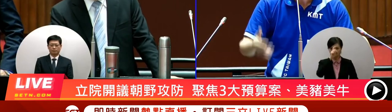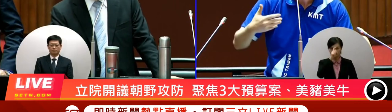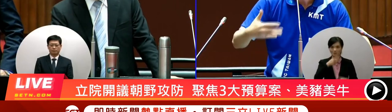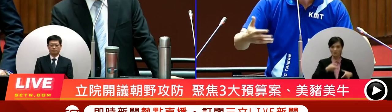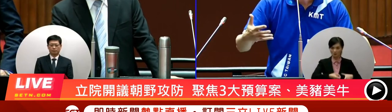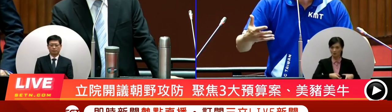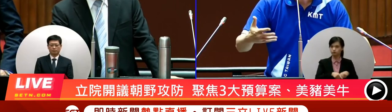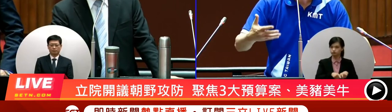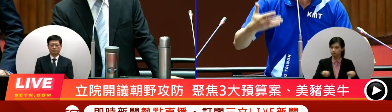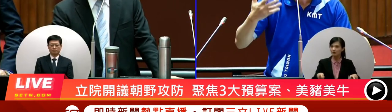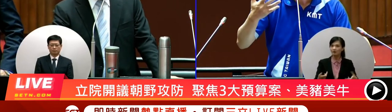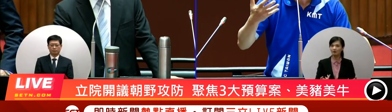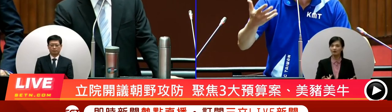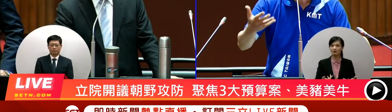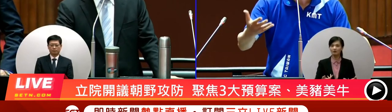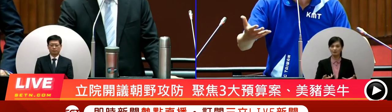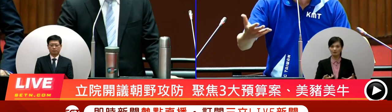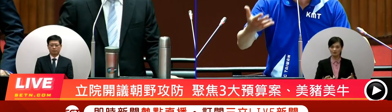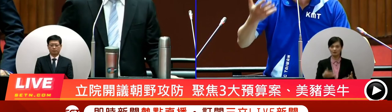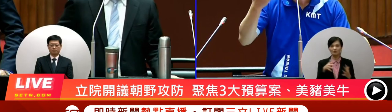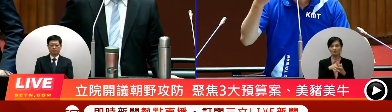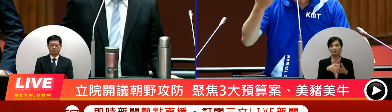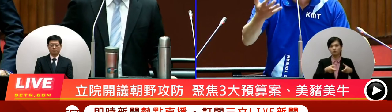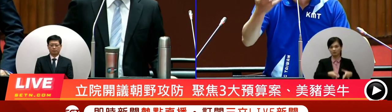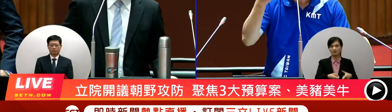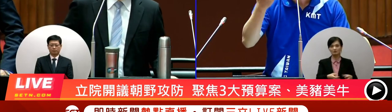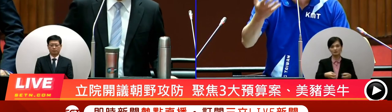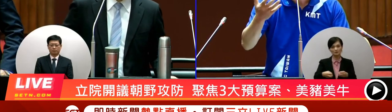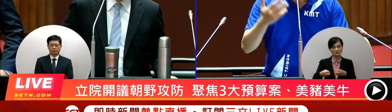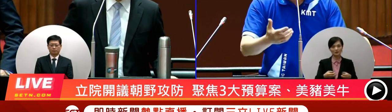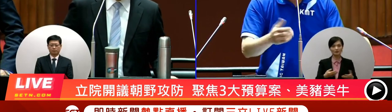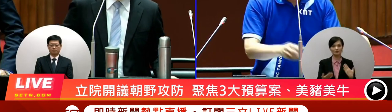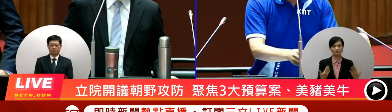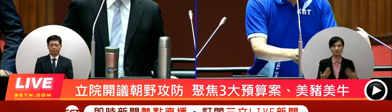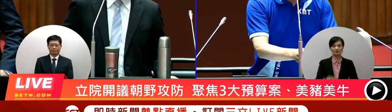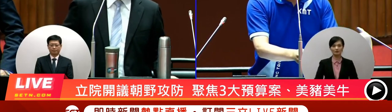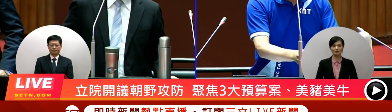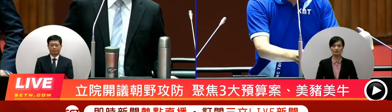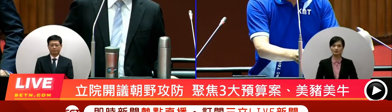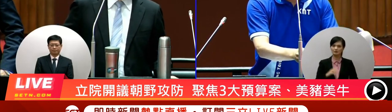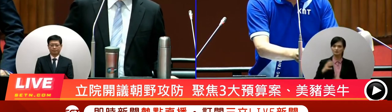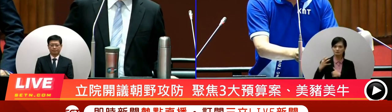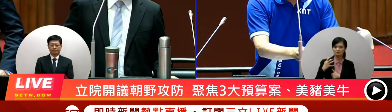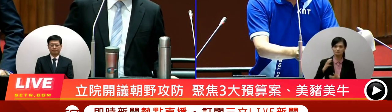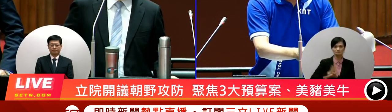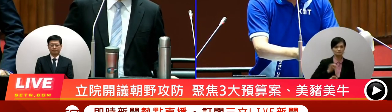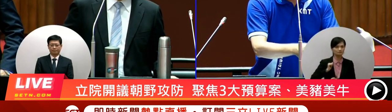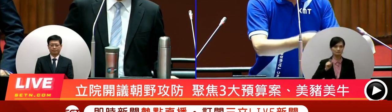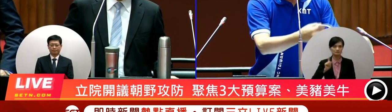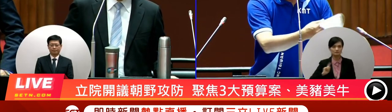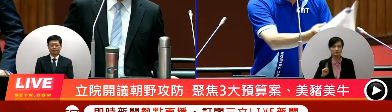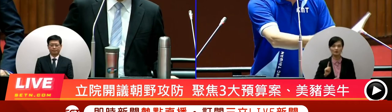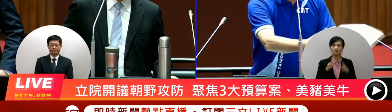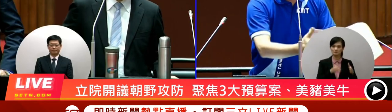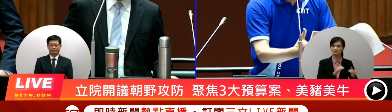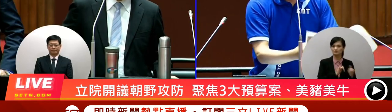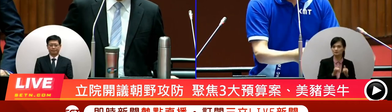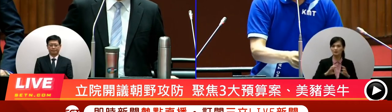有什么压力跟老百姓跟国会说清楚讲明白。下一